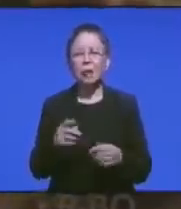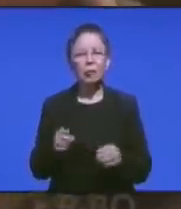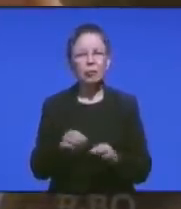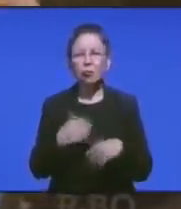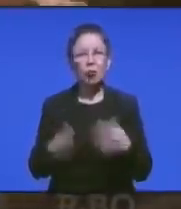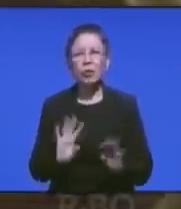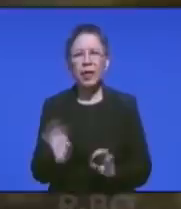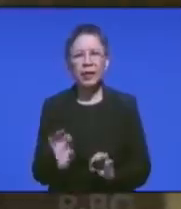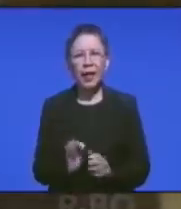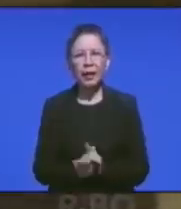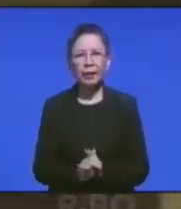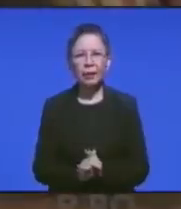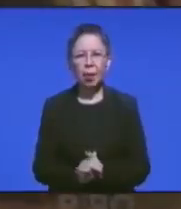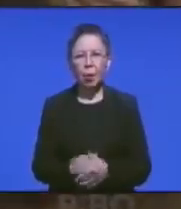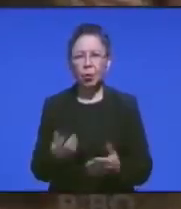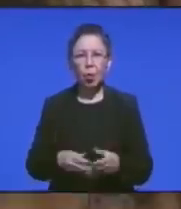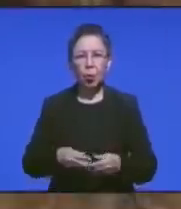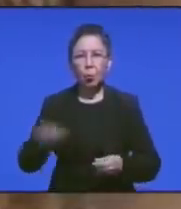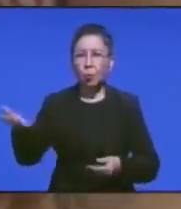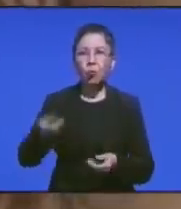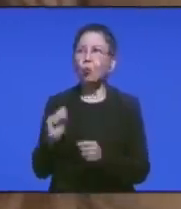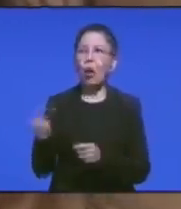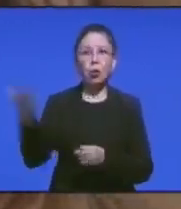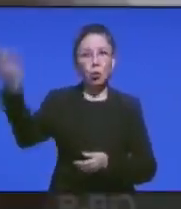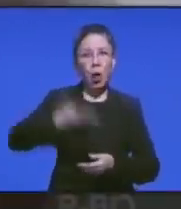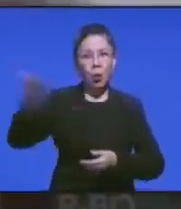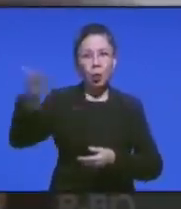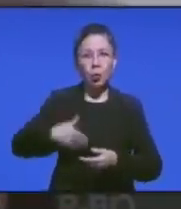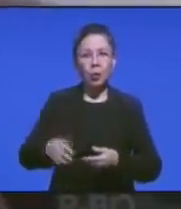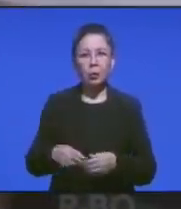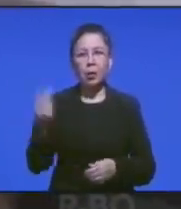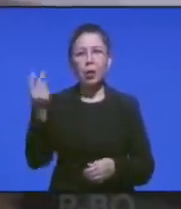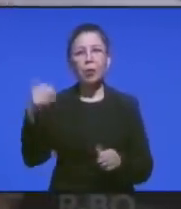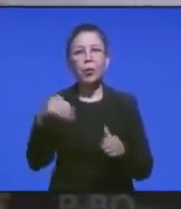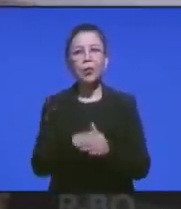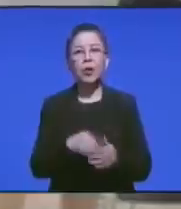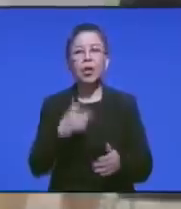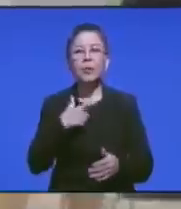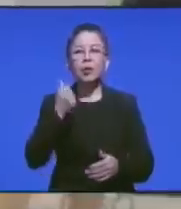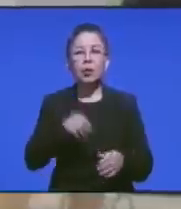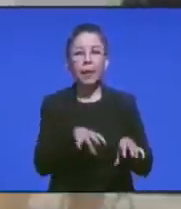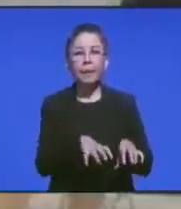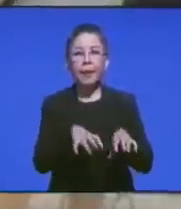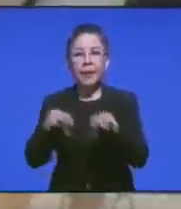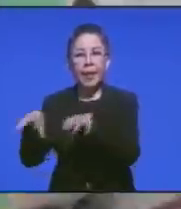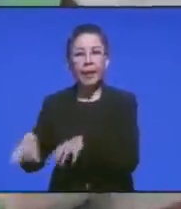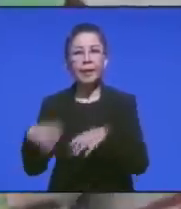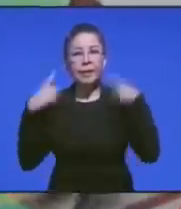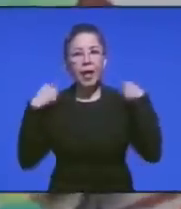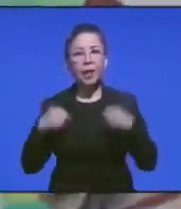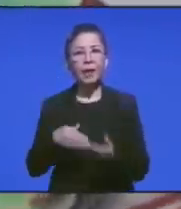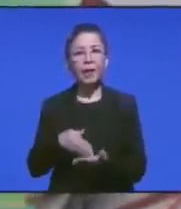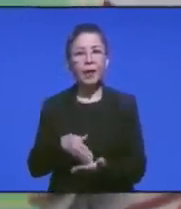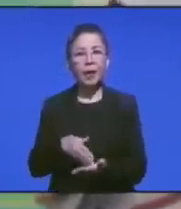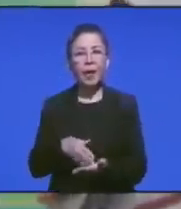diselesaikan. Selain gempuran produk impor berharga nan rapuh, investor memilih berpindah ke wilayah Jawa Tengah karena perbedaan